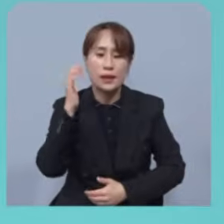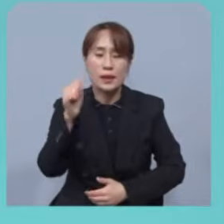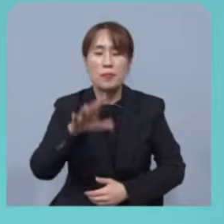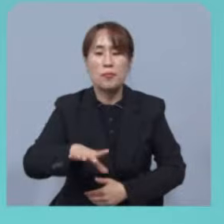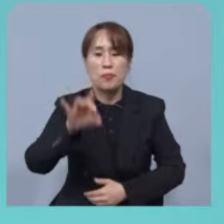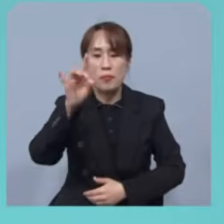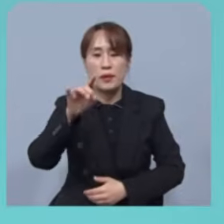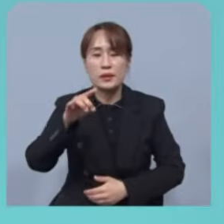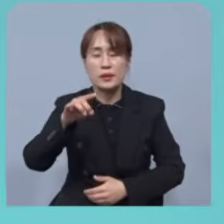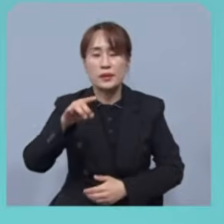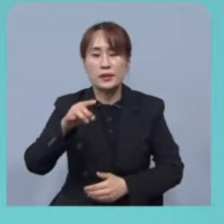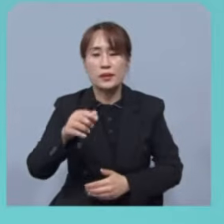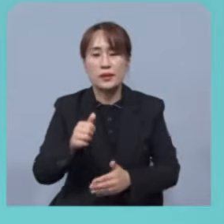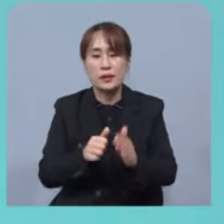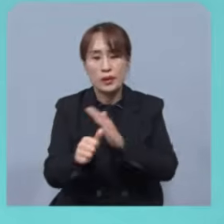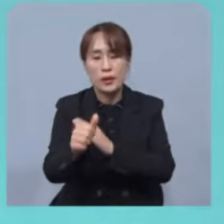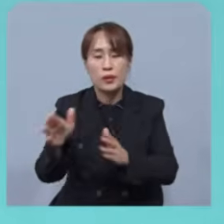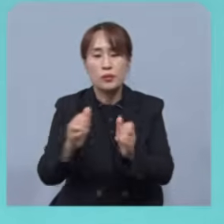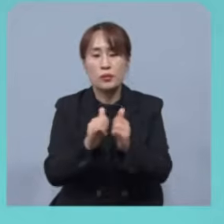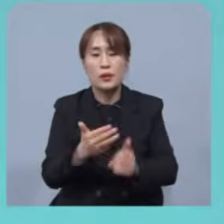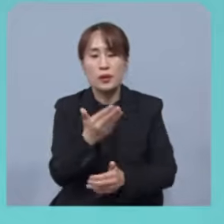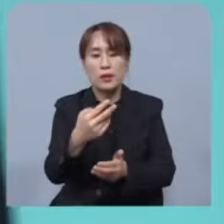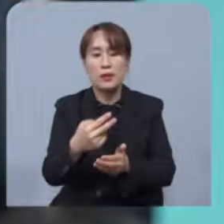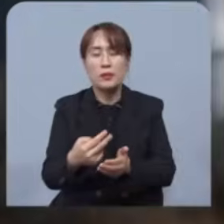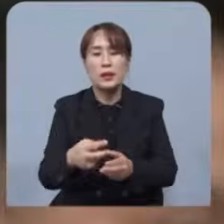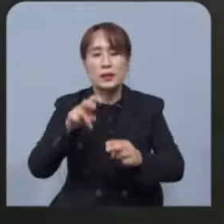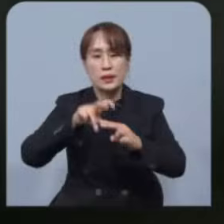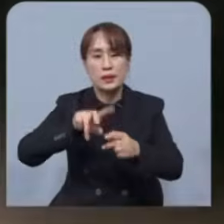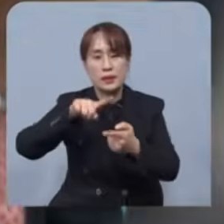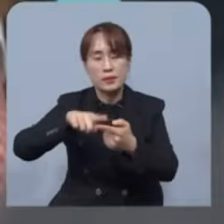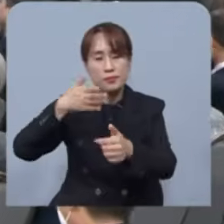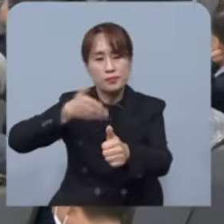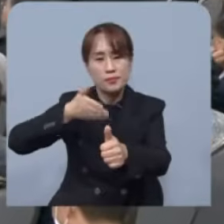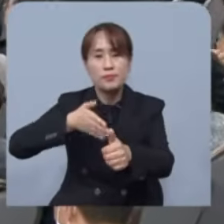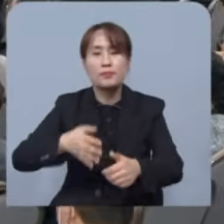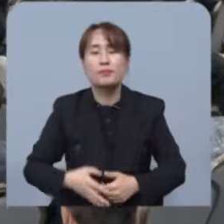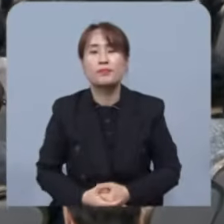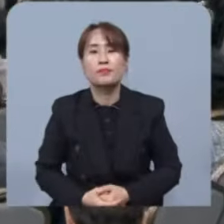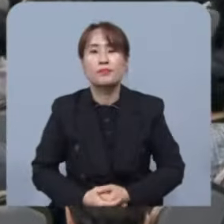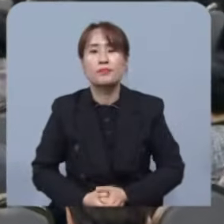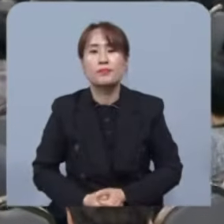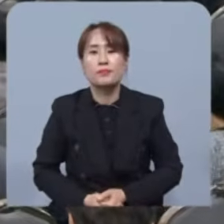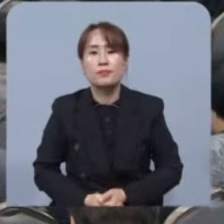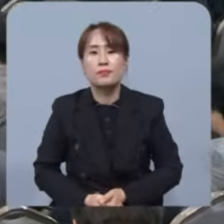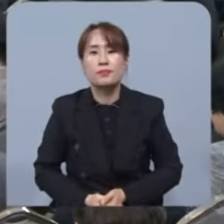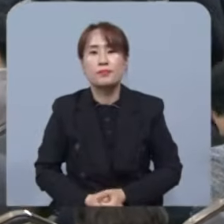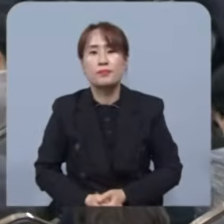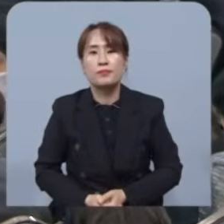먼저 이석하시겠습니다. 도민 여러분께서는 자리를 지켜주시면 감사하겠습니다.